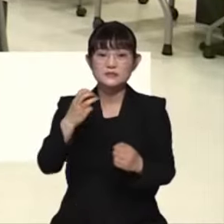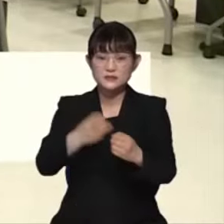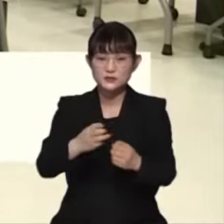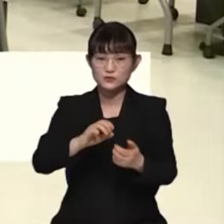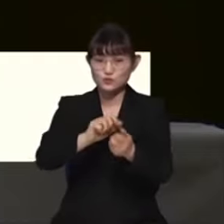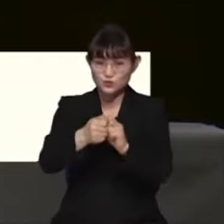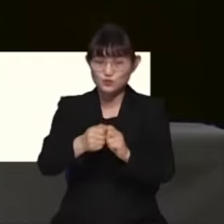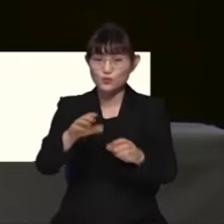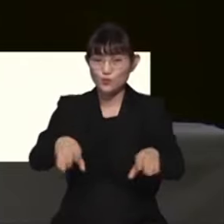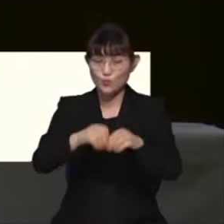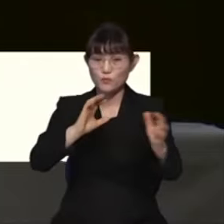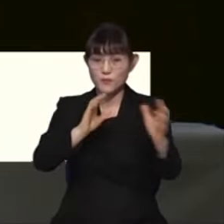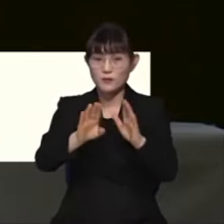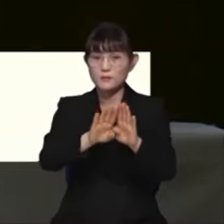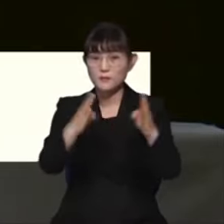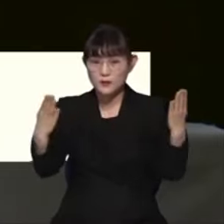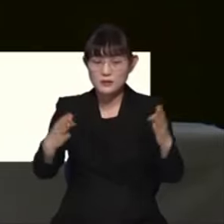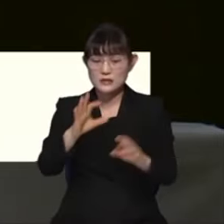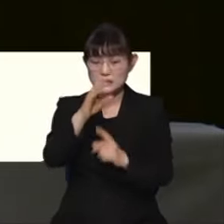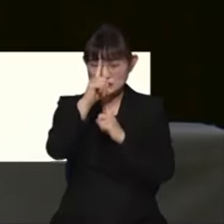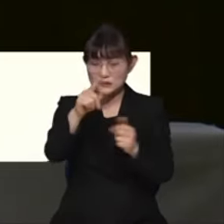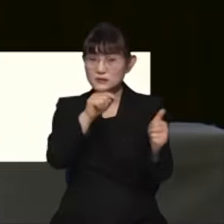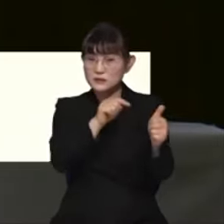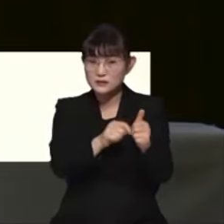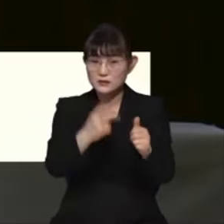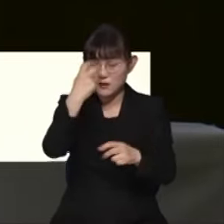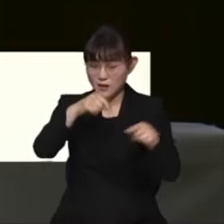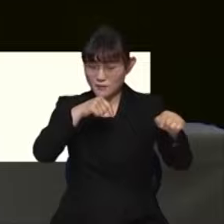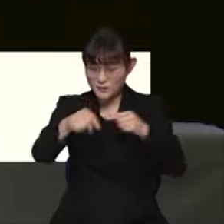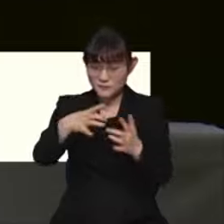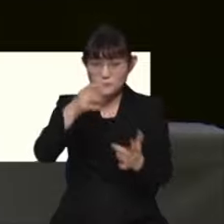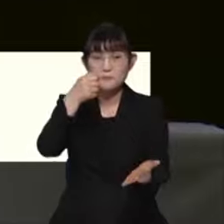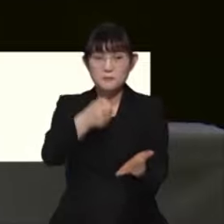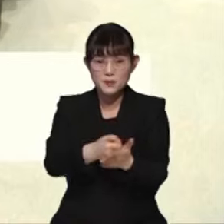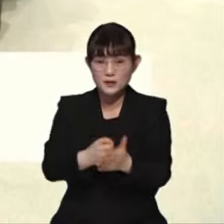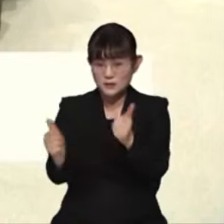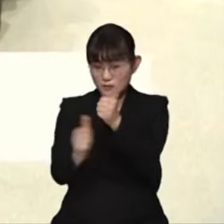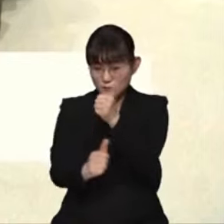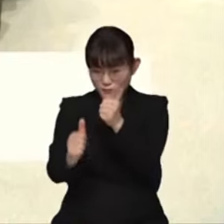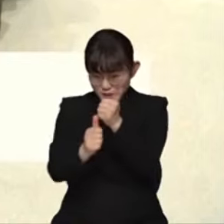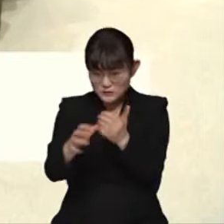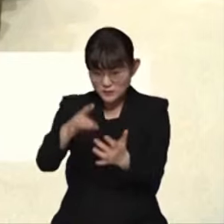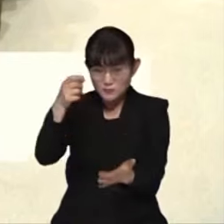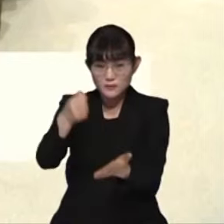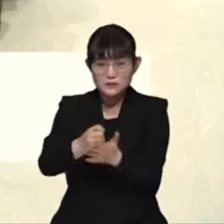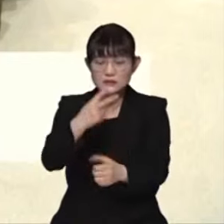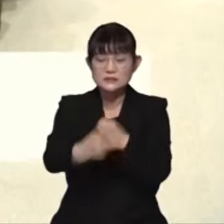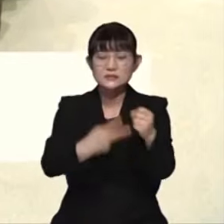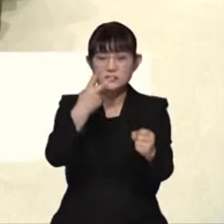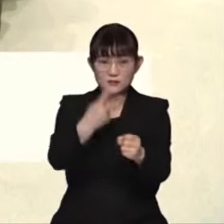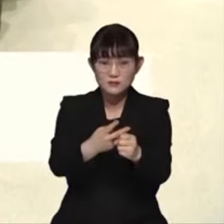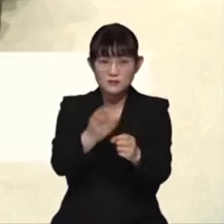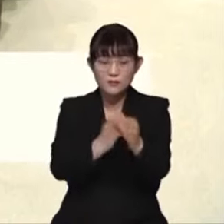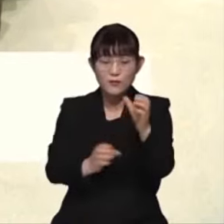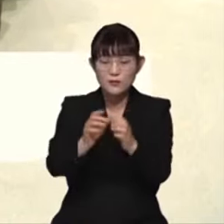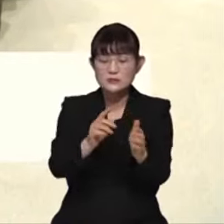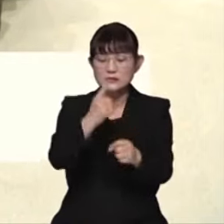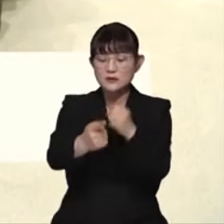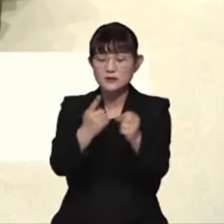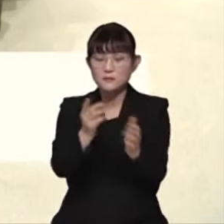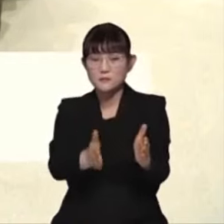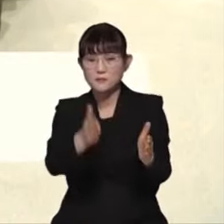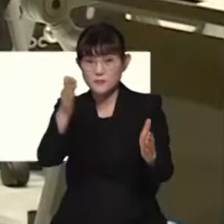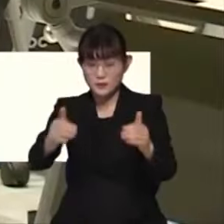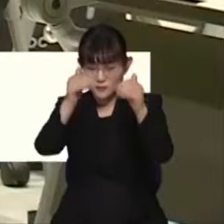열고 이종학 전 광산세무서장에 대한 감사 선임과 임원 신규 선임 시 2년, 연임 시 1년 연장하는 내용을